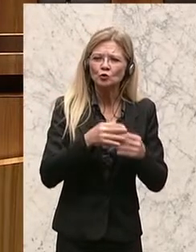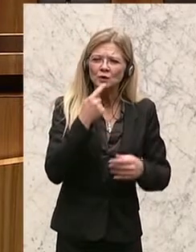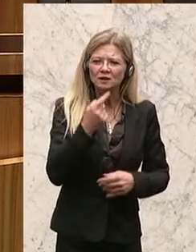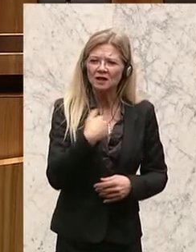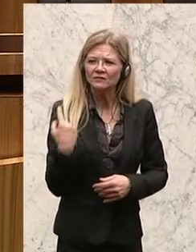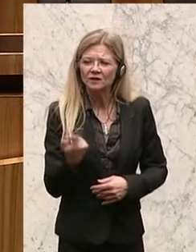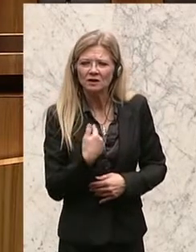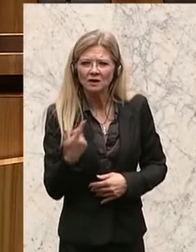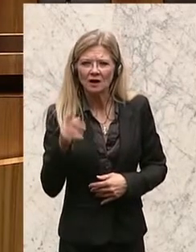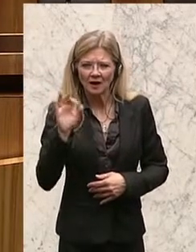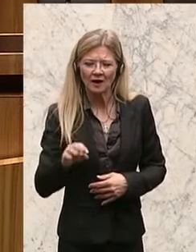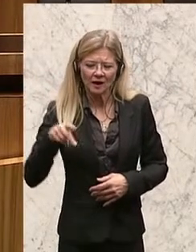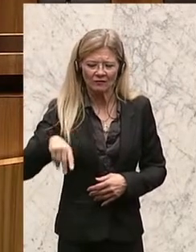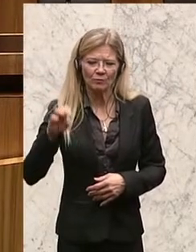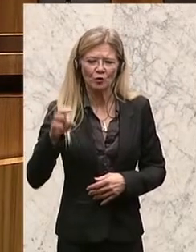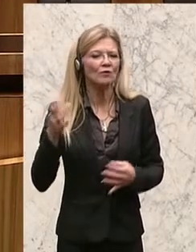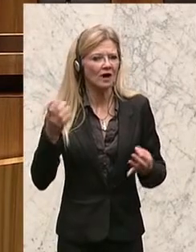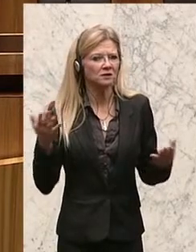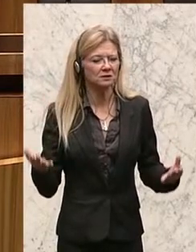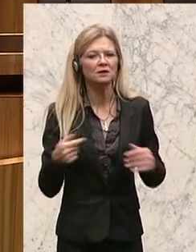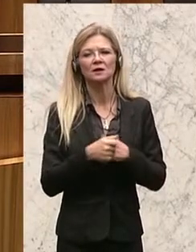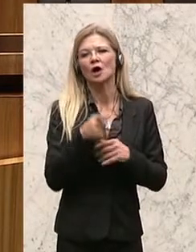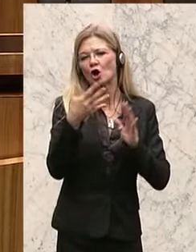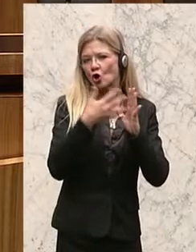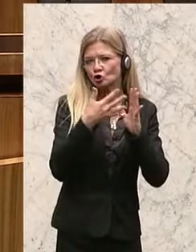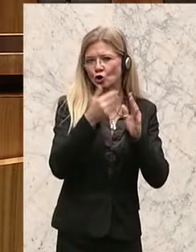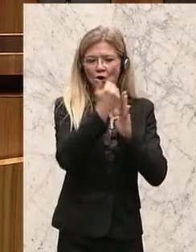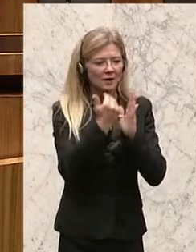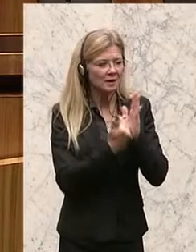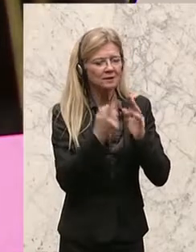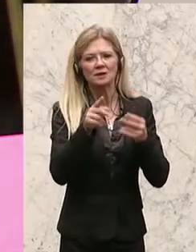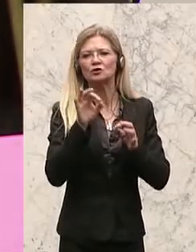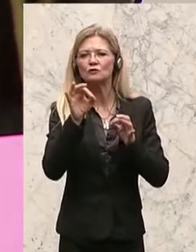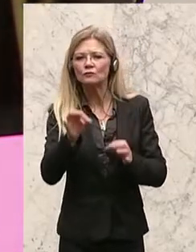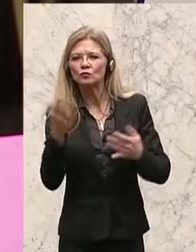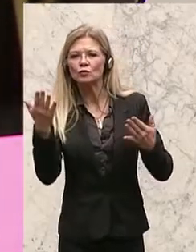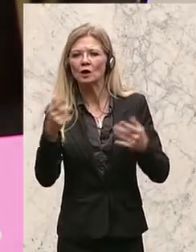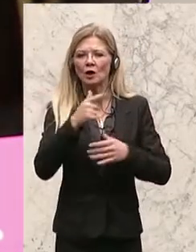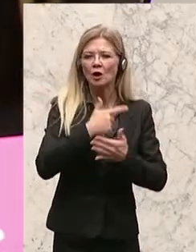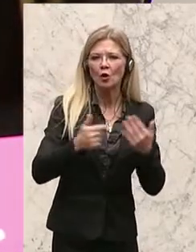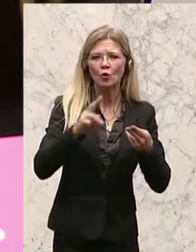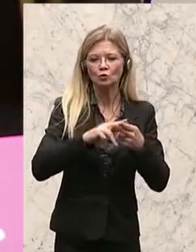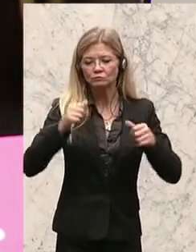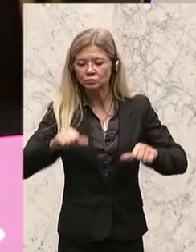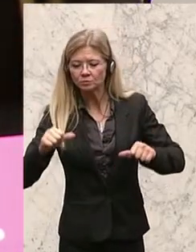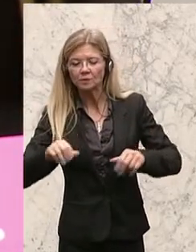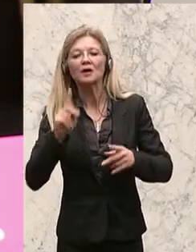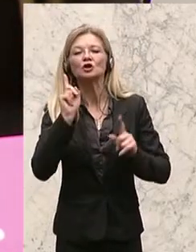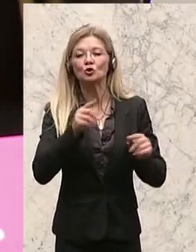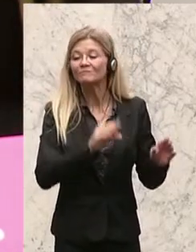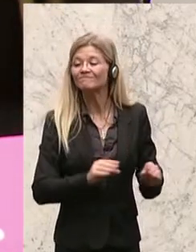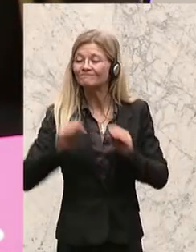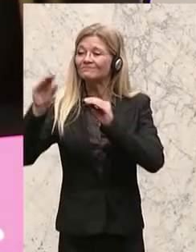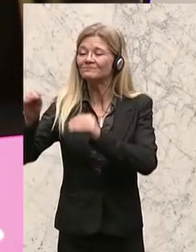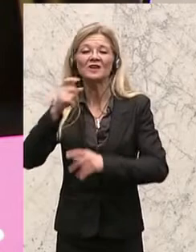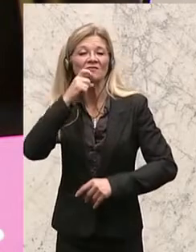Sie ja die Kontrolle dieses Gesetzes, also die Vollziehung Ihres Lohn- und Sozialdumpinggesetzes, auslagern an das Finanzministerium.